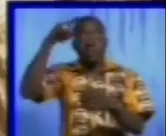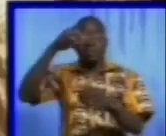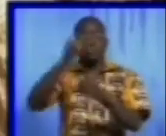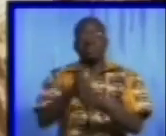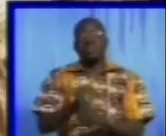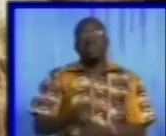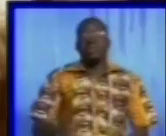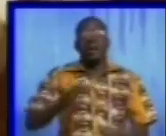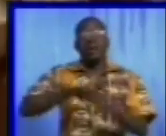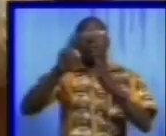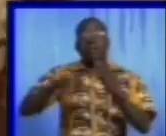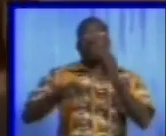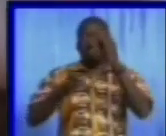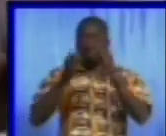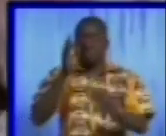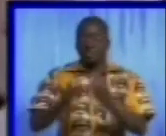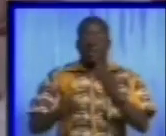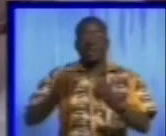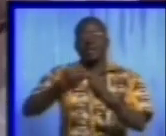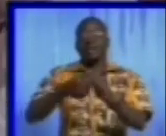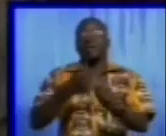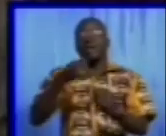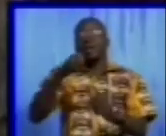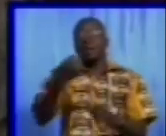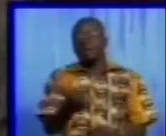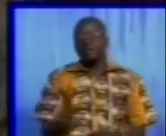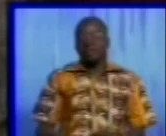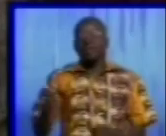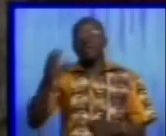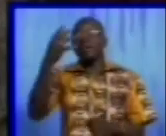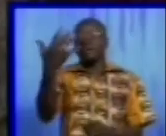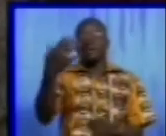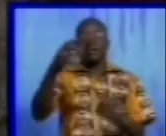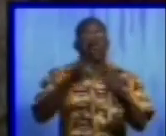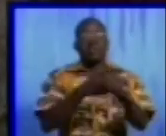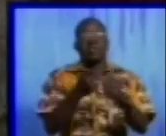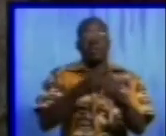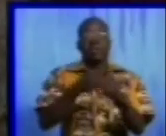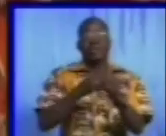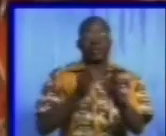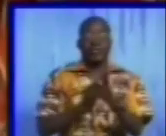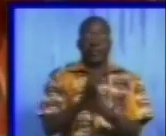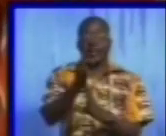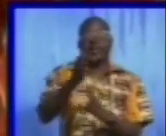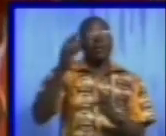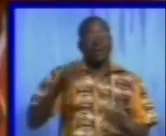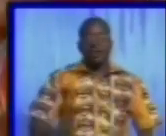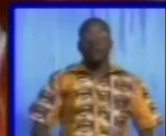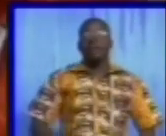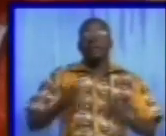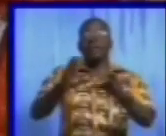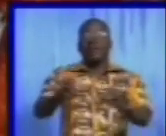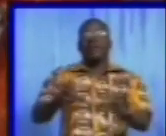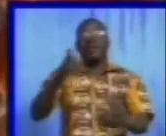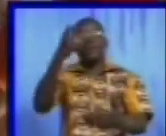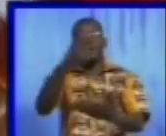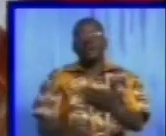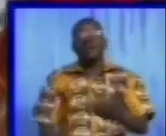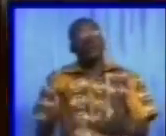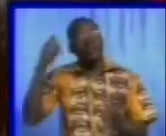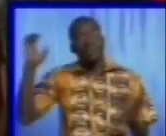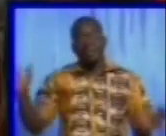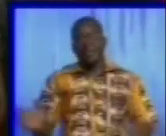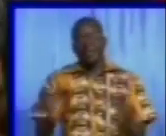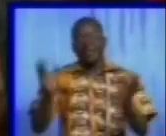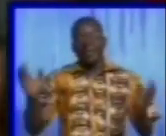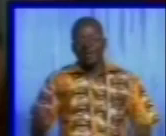le jury et comme à chaque édition, les 5 premiers de chaque filière ont été primés et des prix d'encouragement attribués